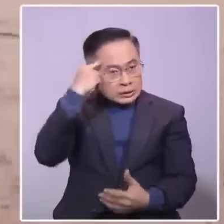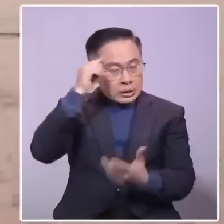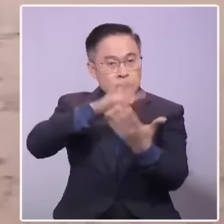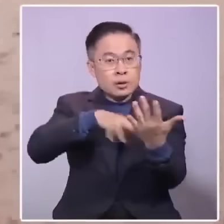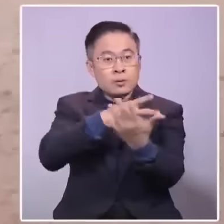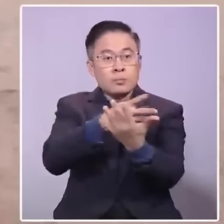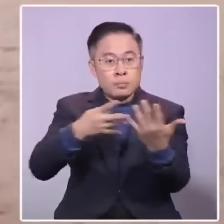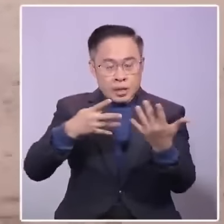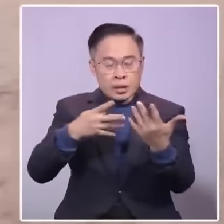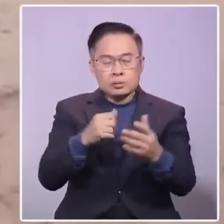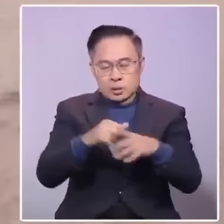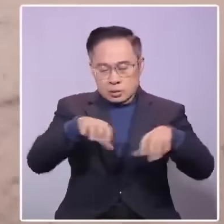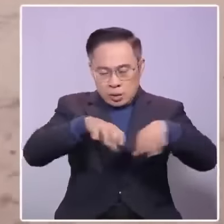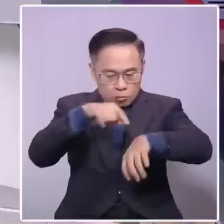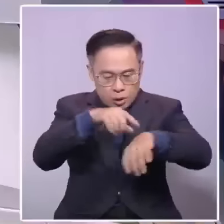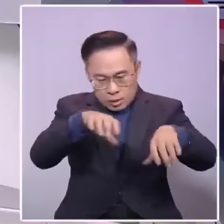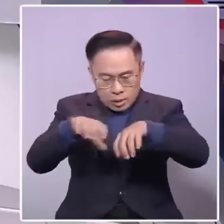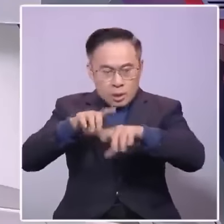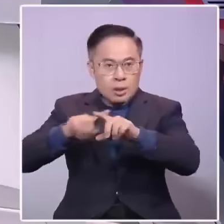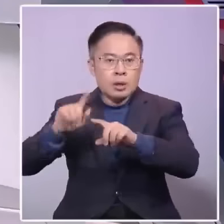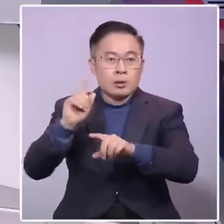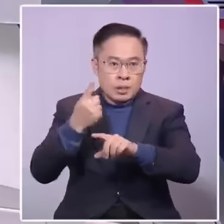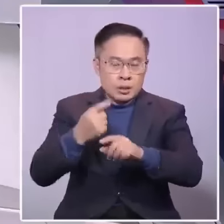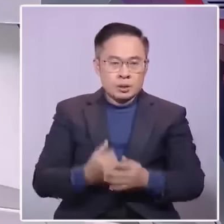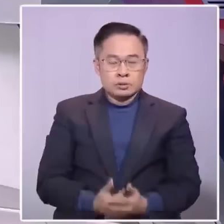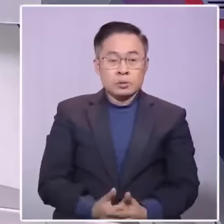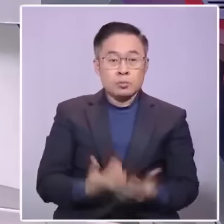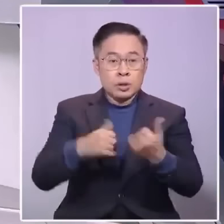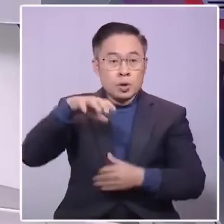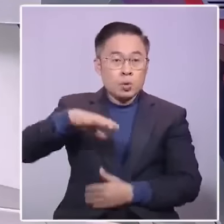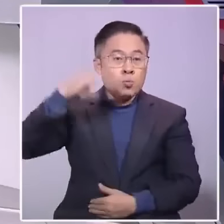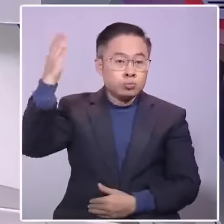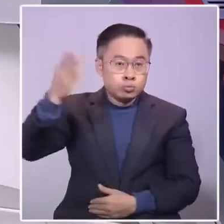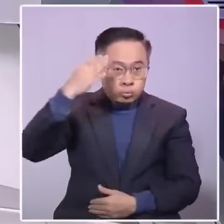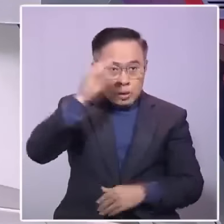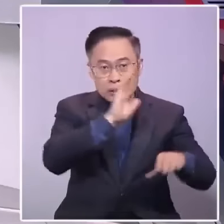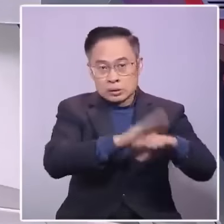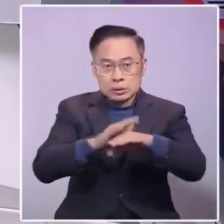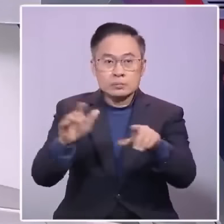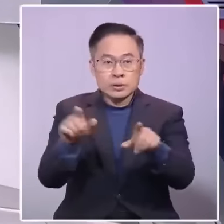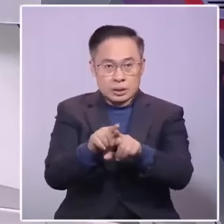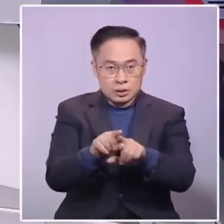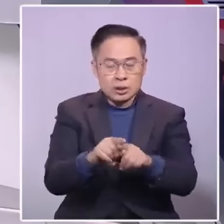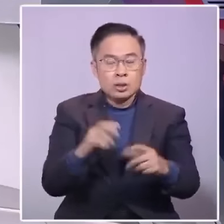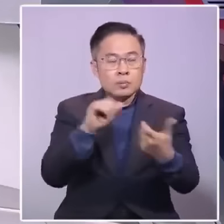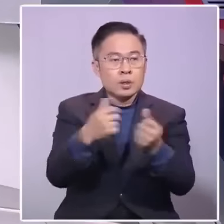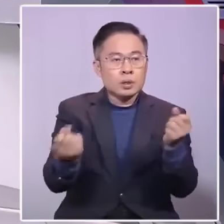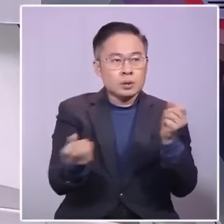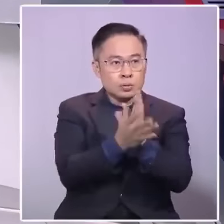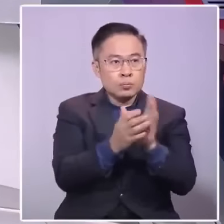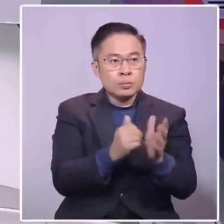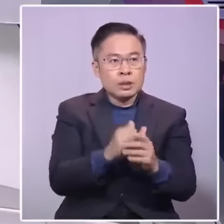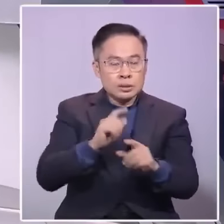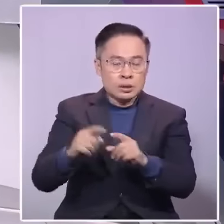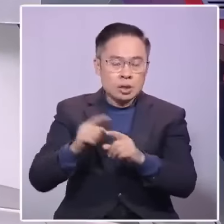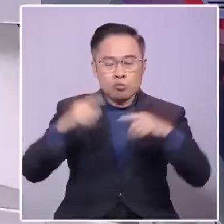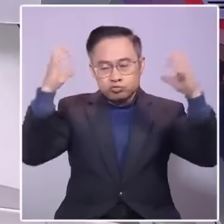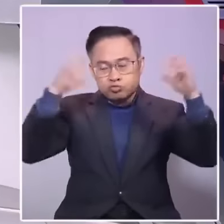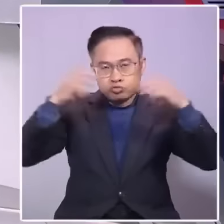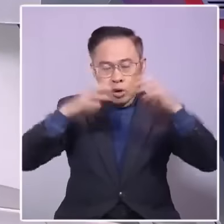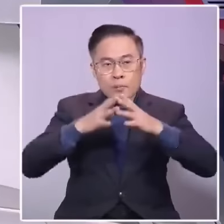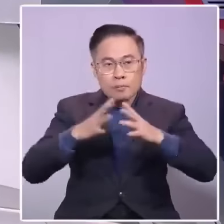เดินทางได้อย่างถูกต้องนะครับ ค่ะสภาพอากาศวันนี้นะกรมอุตุนิยมก็ยังคงเตือนนะคะนิยมวิทยานะเตือน35จังหวัดฝนถล่มต่อเ